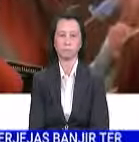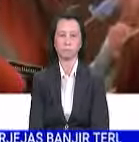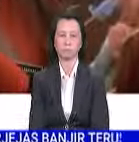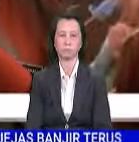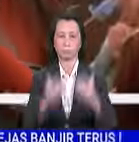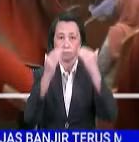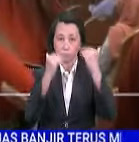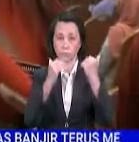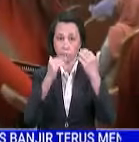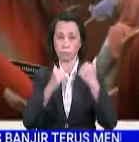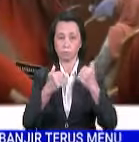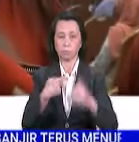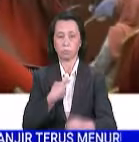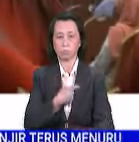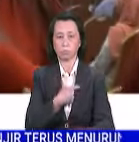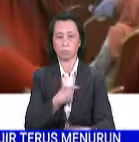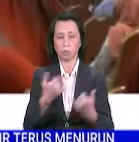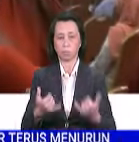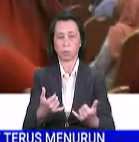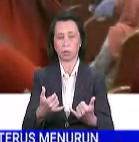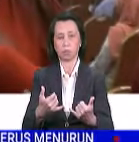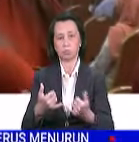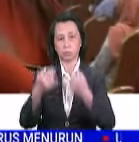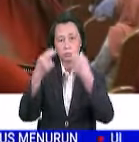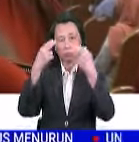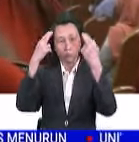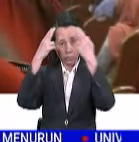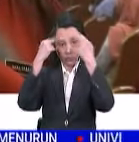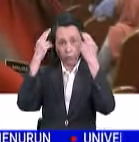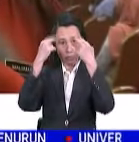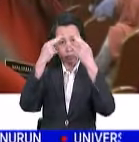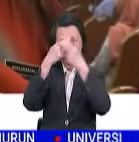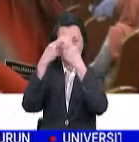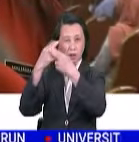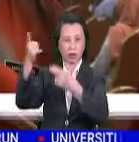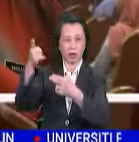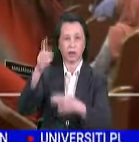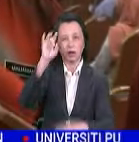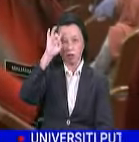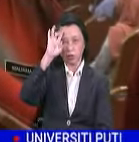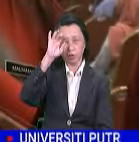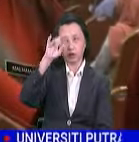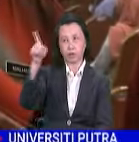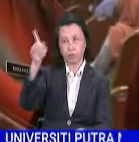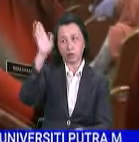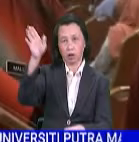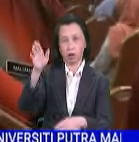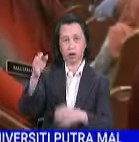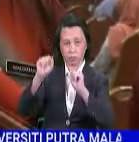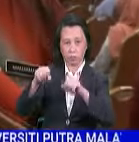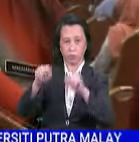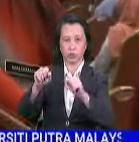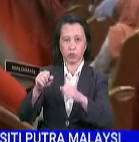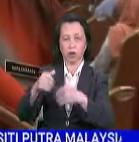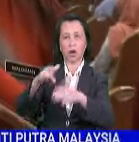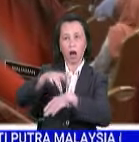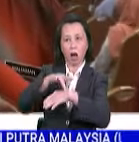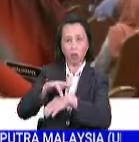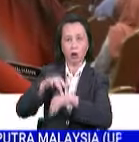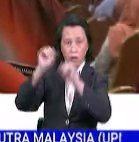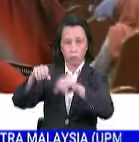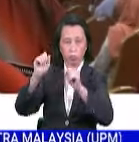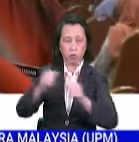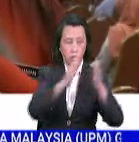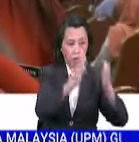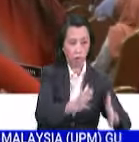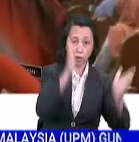Harapan kita ialah supaya setakat ini pun Saudi insyaAllah dia akan benarkan lah, setakat pertemuan awalnya dia akan membenarkan